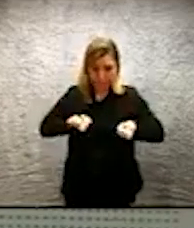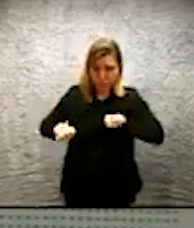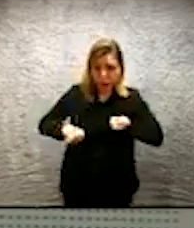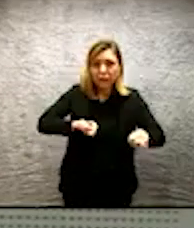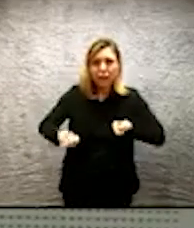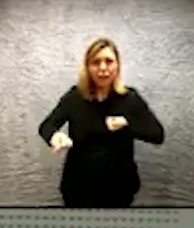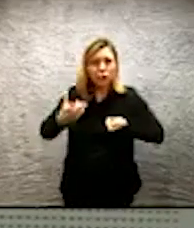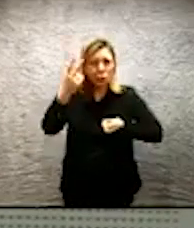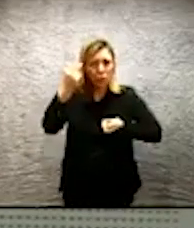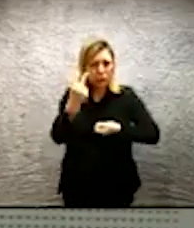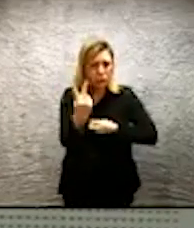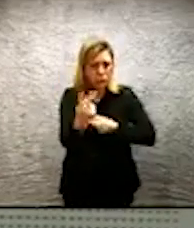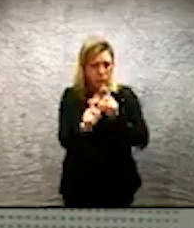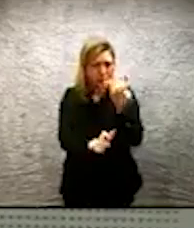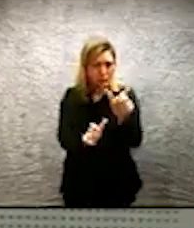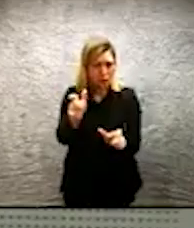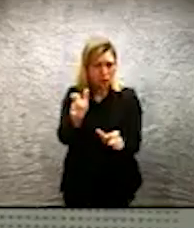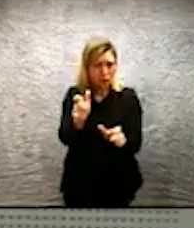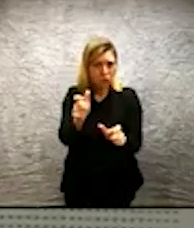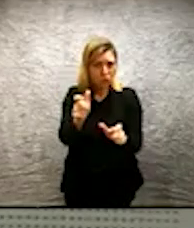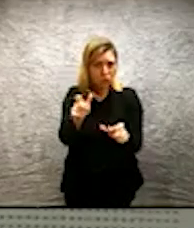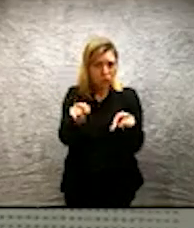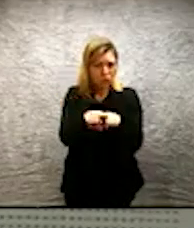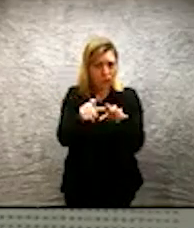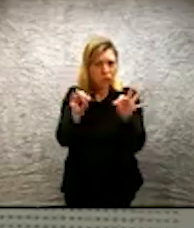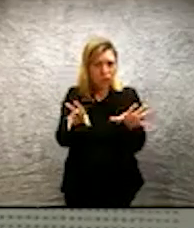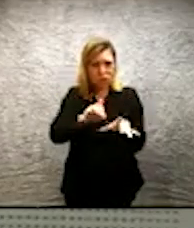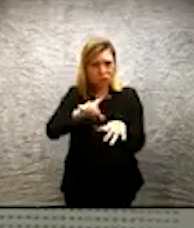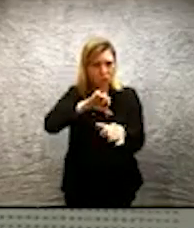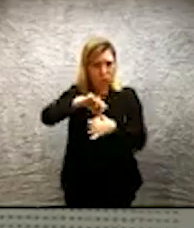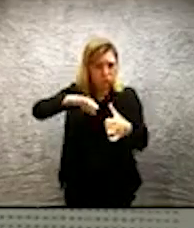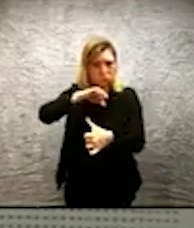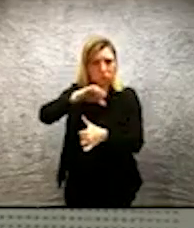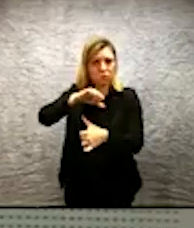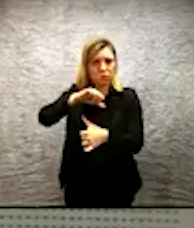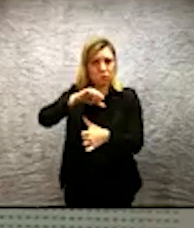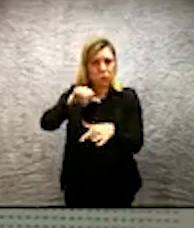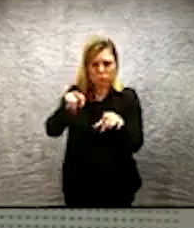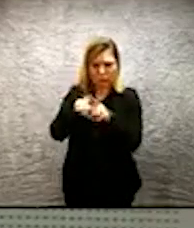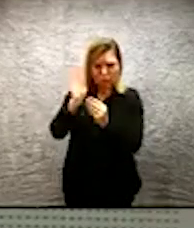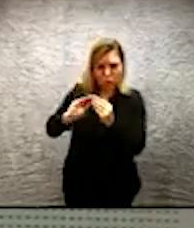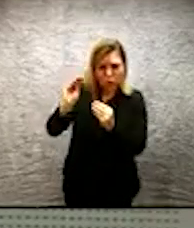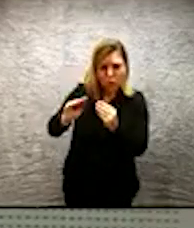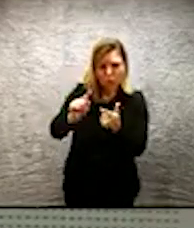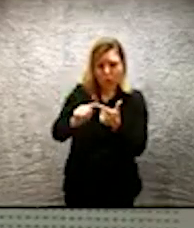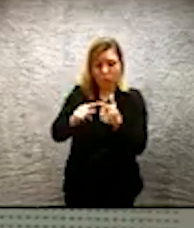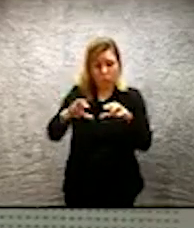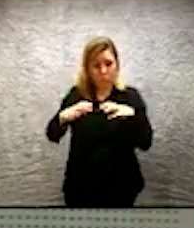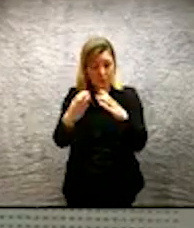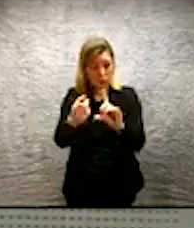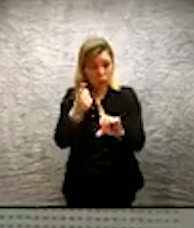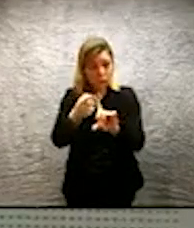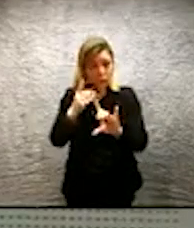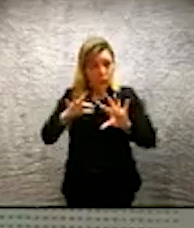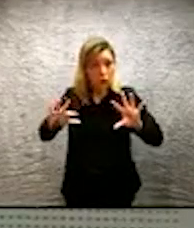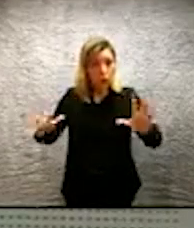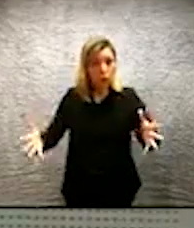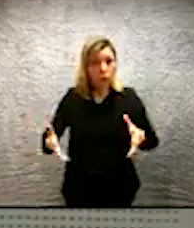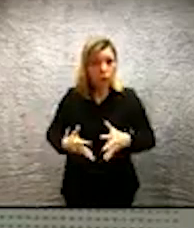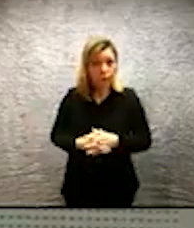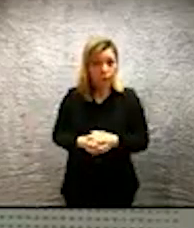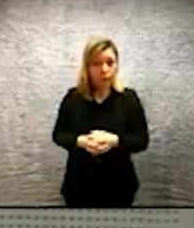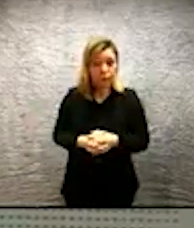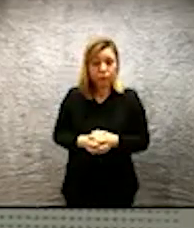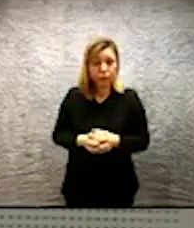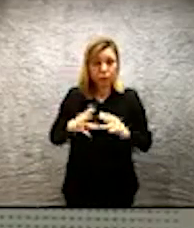compris, non, ce serait deux personnes qui ne seraient pas forcément en même temps. J'ai bien compris ça. La question de la formation spécifique aussi à